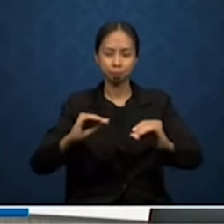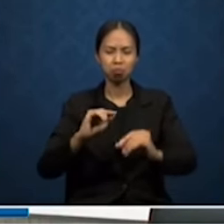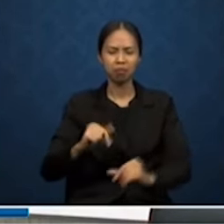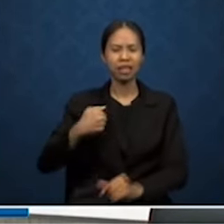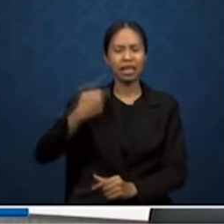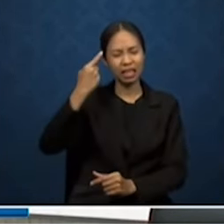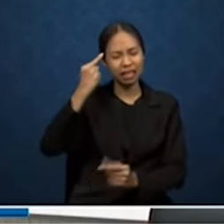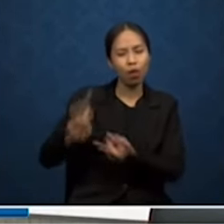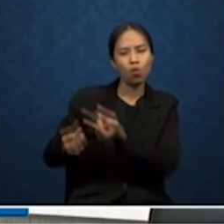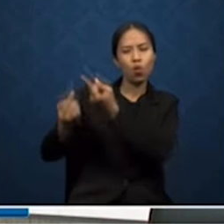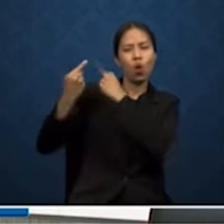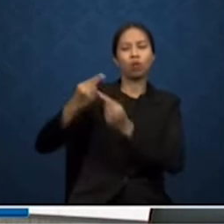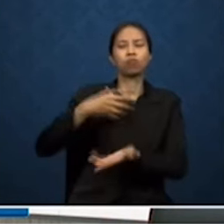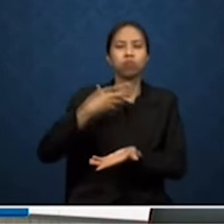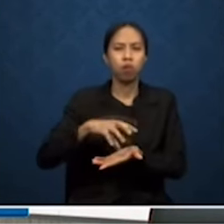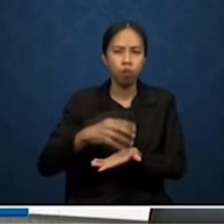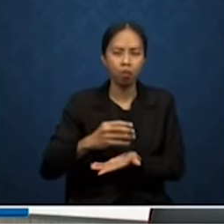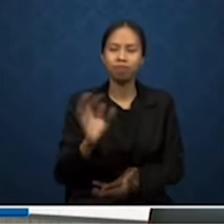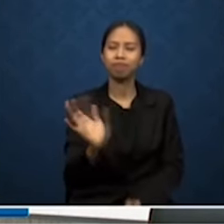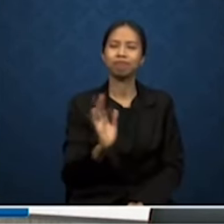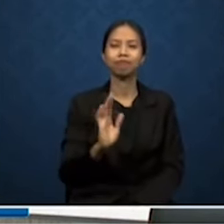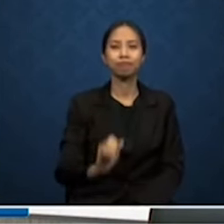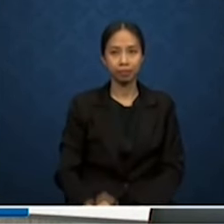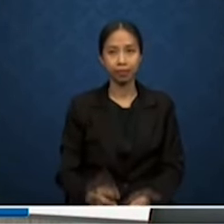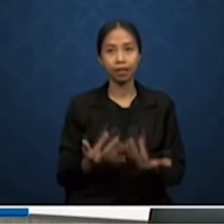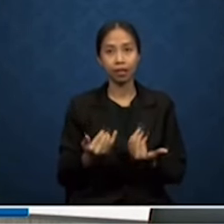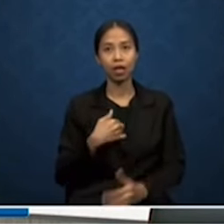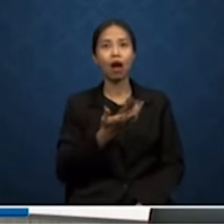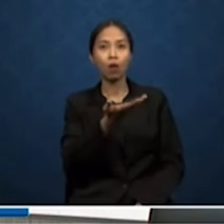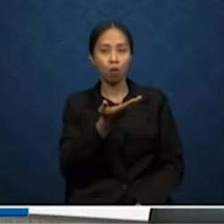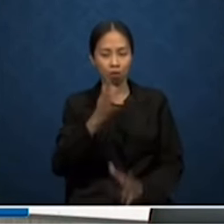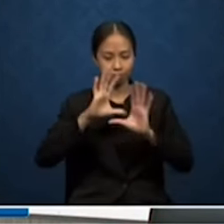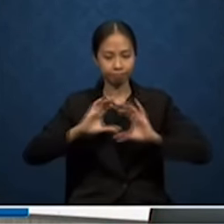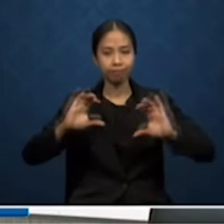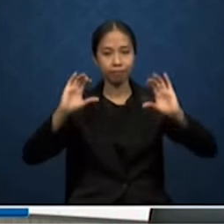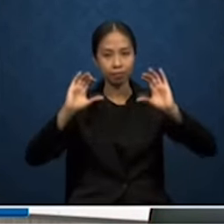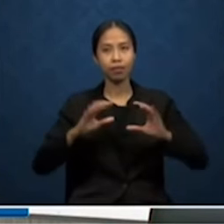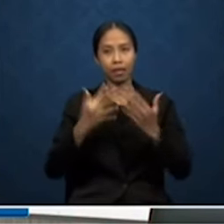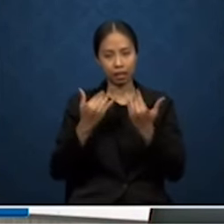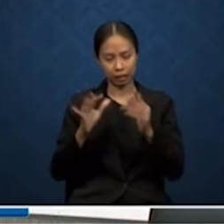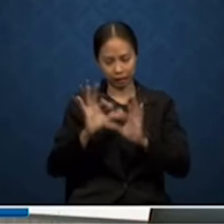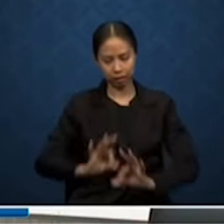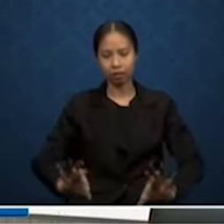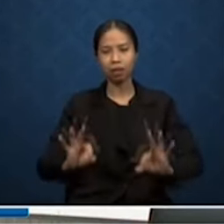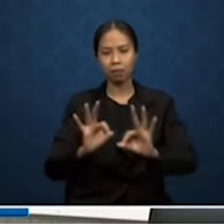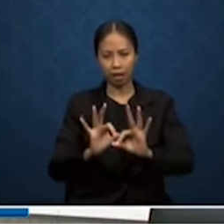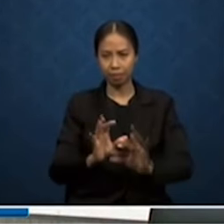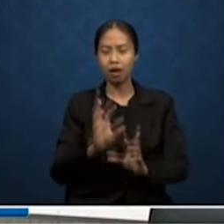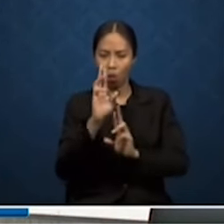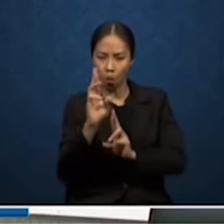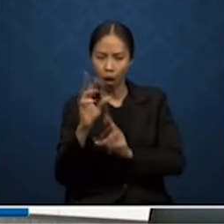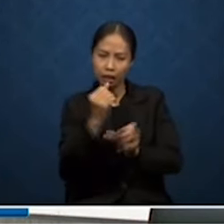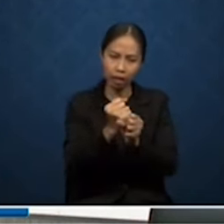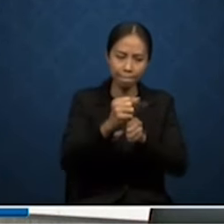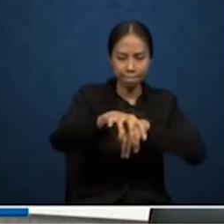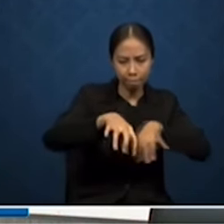ดคุยผมจึงขอหารือท่านประธานผ่านไปยังรัฐบาลนะครับว่ารัฐบาลจะต้องใช้ความระมัดระวังอ